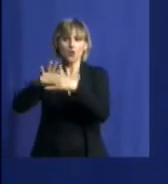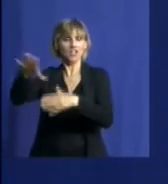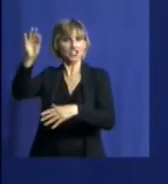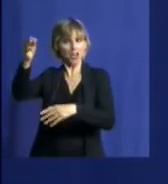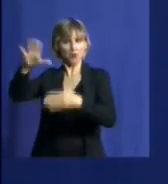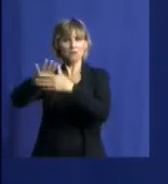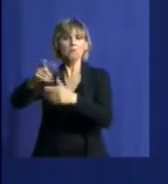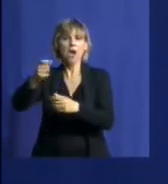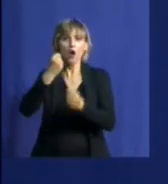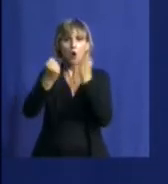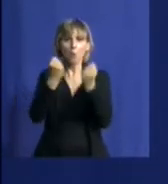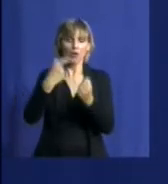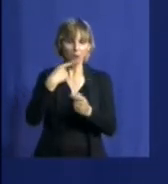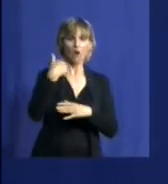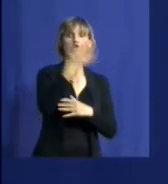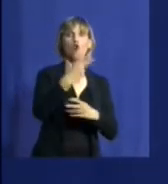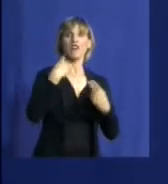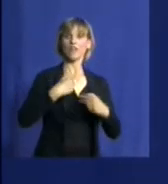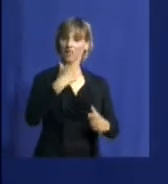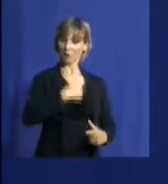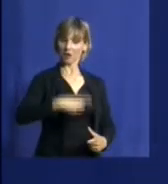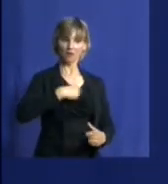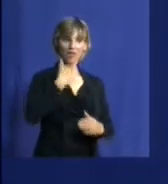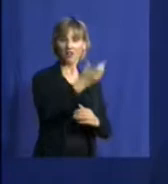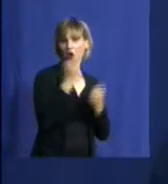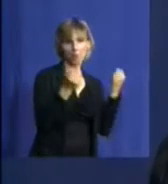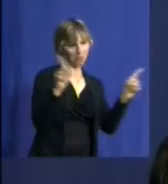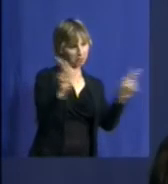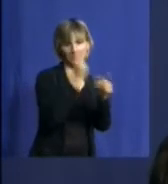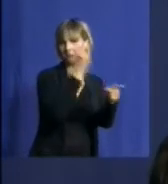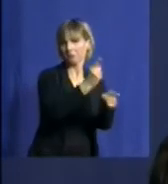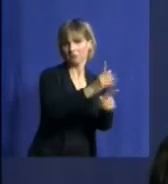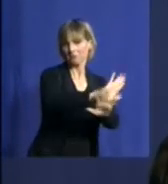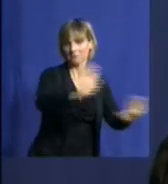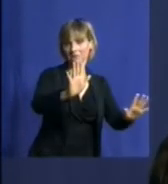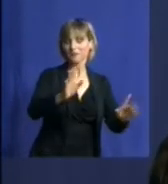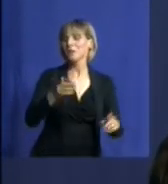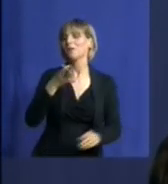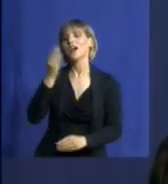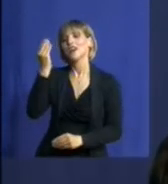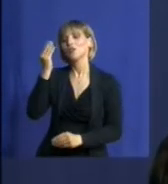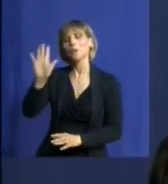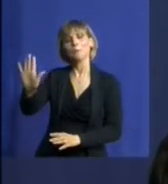campo mi comporto allo stesso modo. Ma cosa pensi?